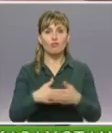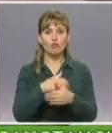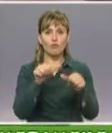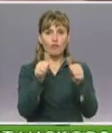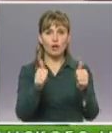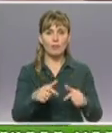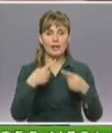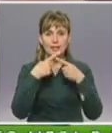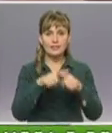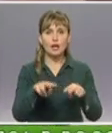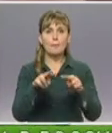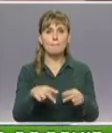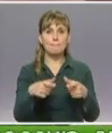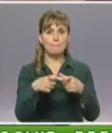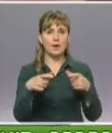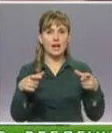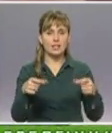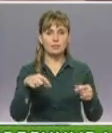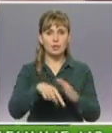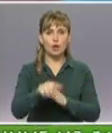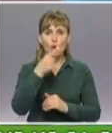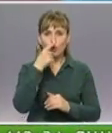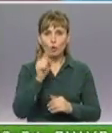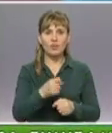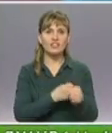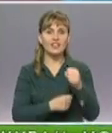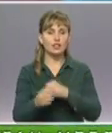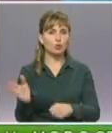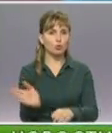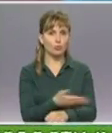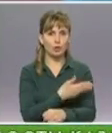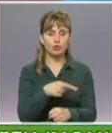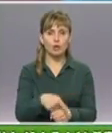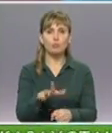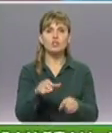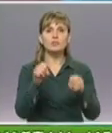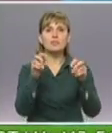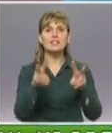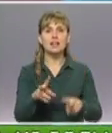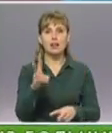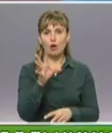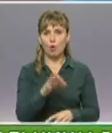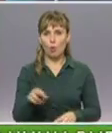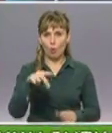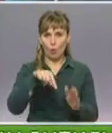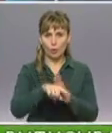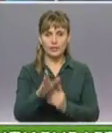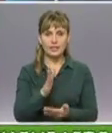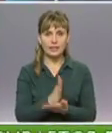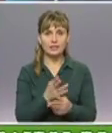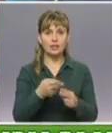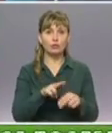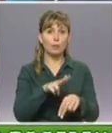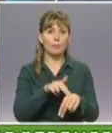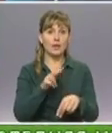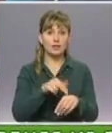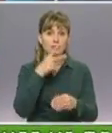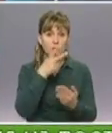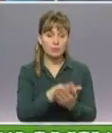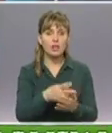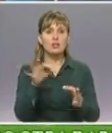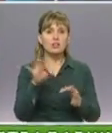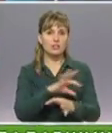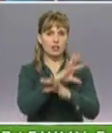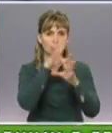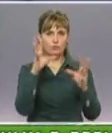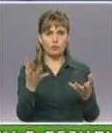формате техпаспорта исключены данные о номере двигателя. Вся информация будет в так называемом ВИН-коде, с которого полицейские смогут считать